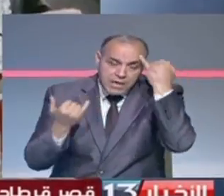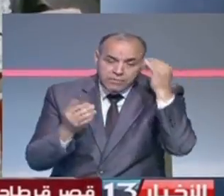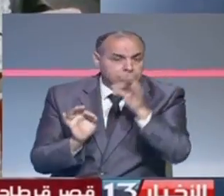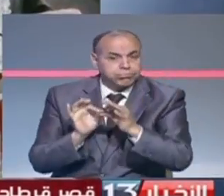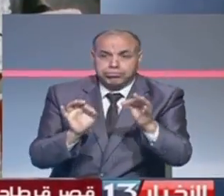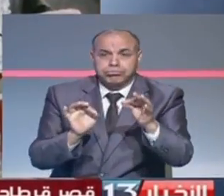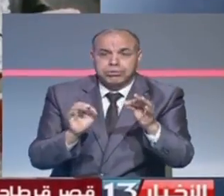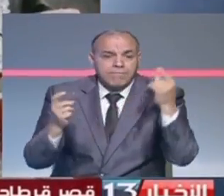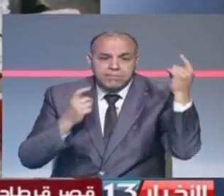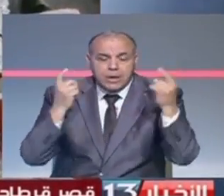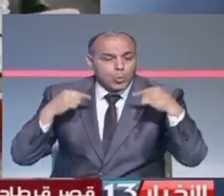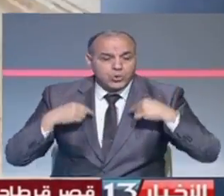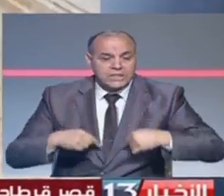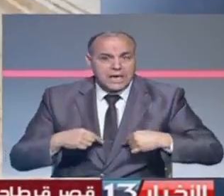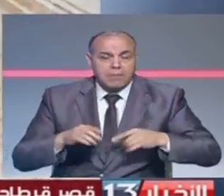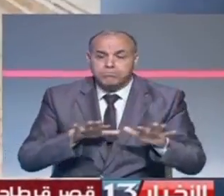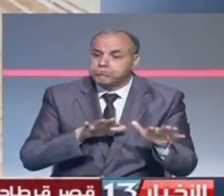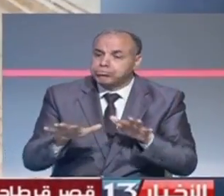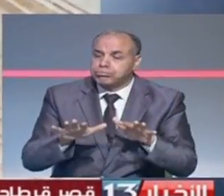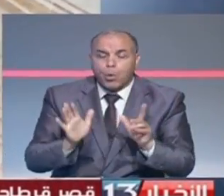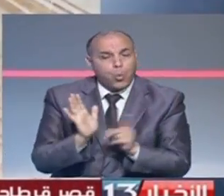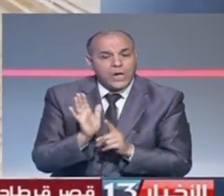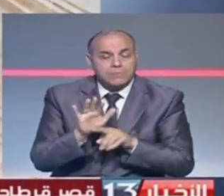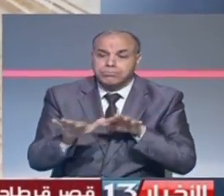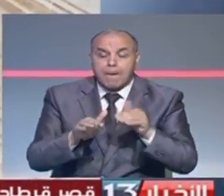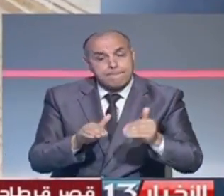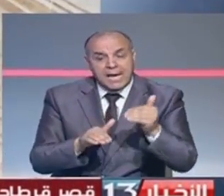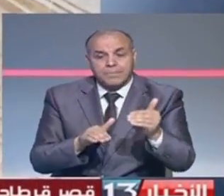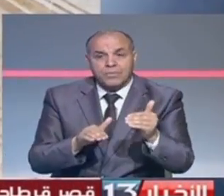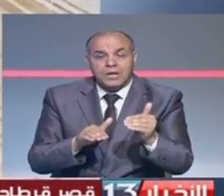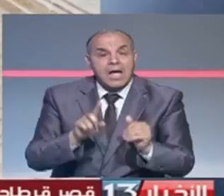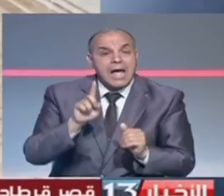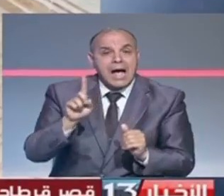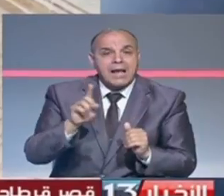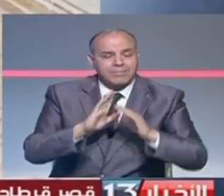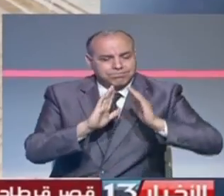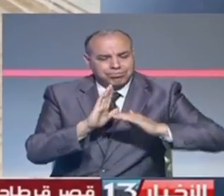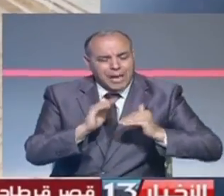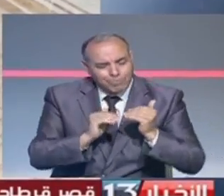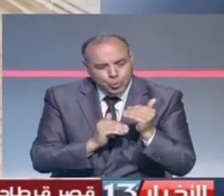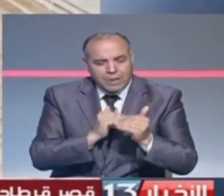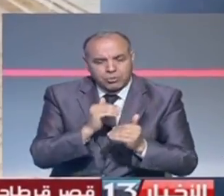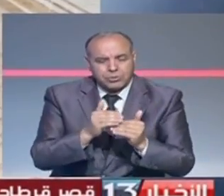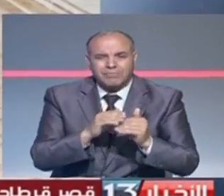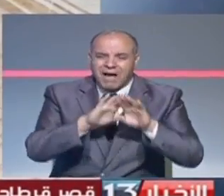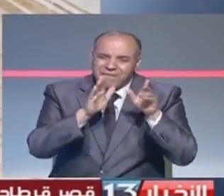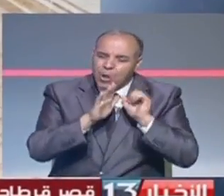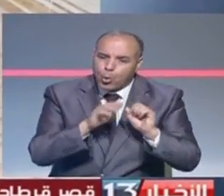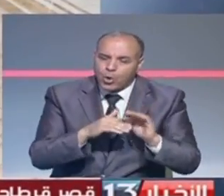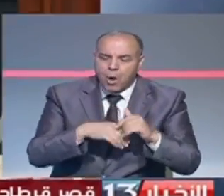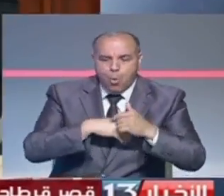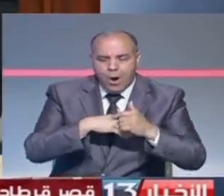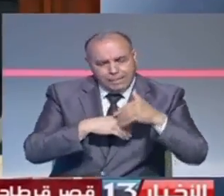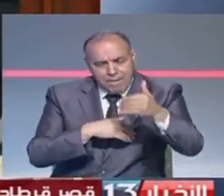للتطور الحكومي للاجراءات الواجب اتخاذها بخصوص التخفيف التدريجي للحجر الصحي في